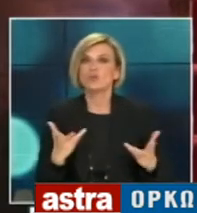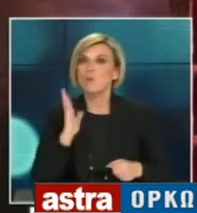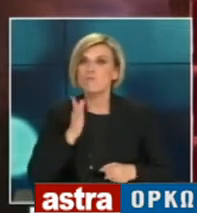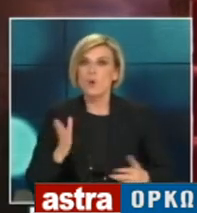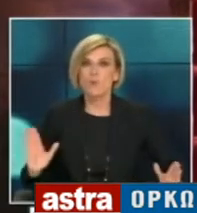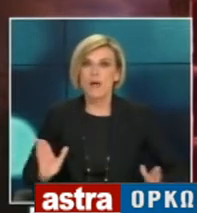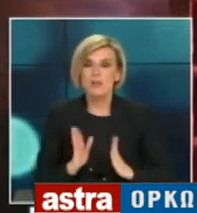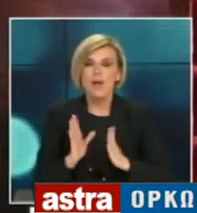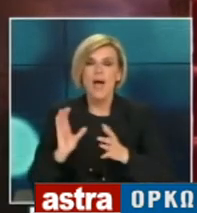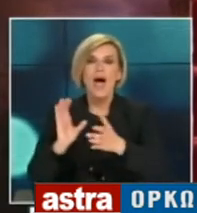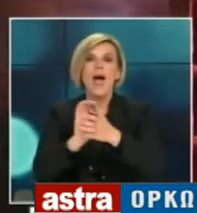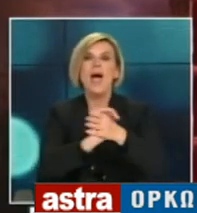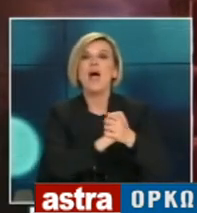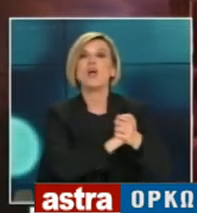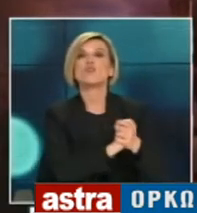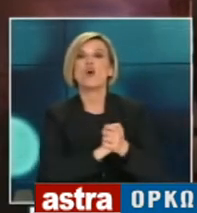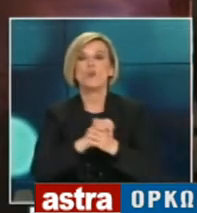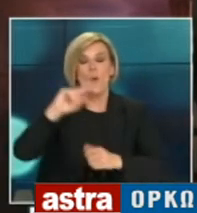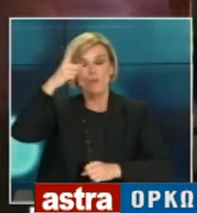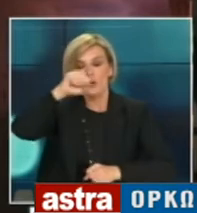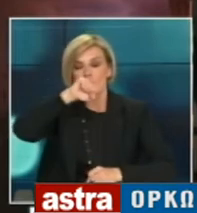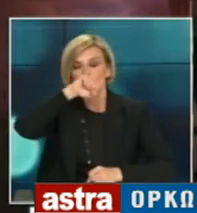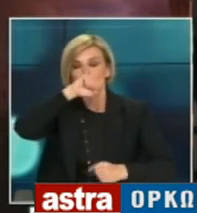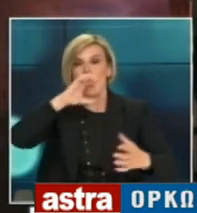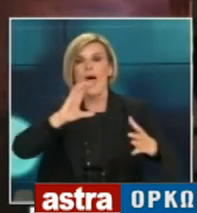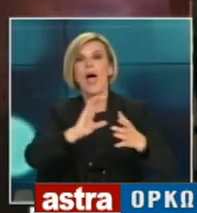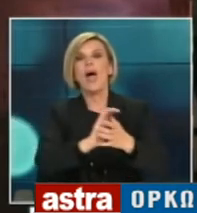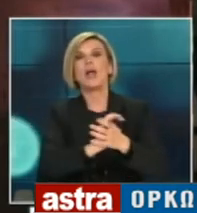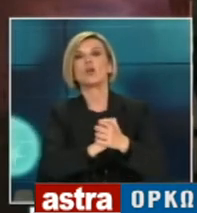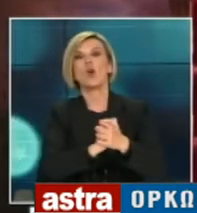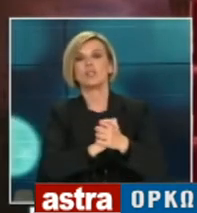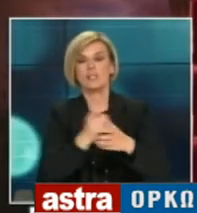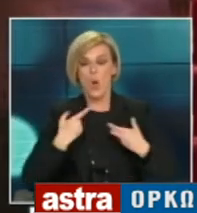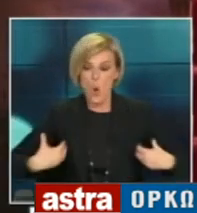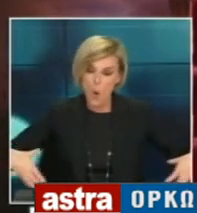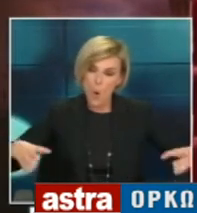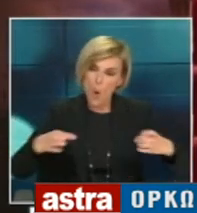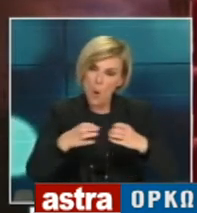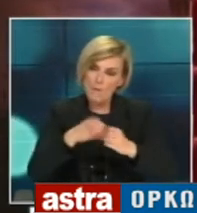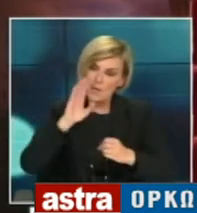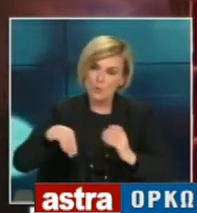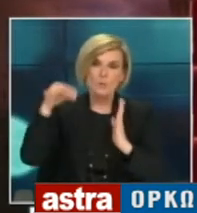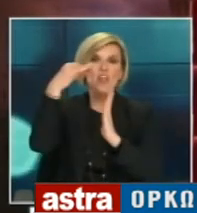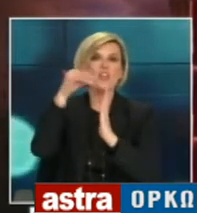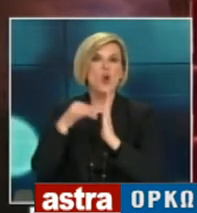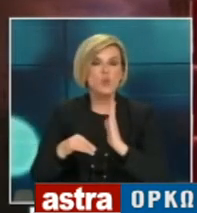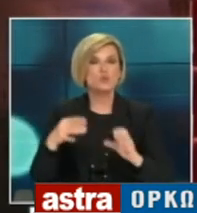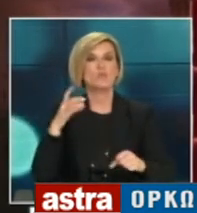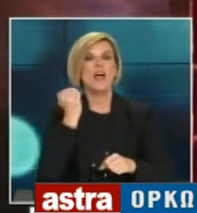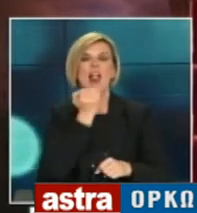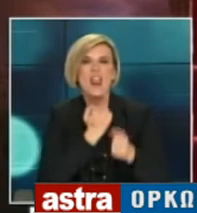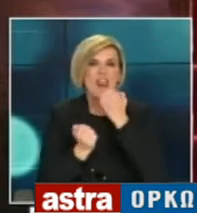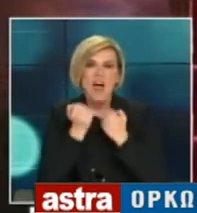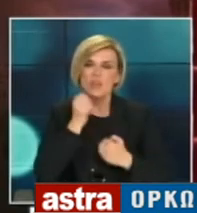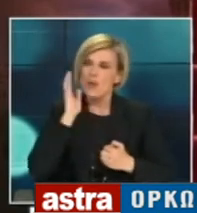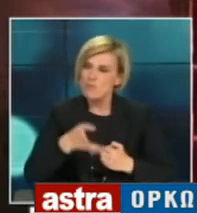κάνουμε θαυμαστά πράγματα, σπουδαία πράγματα όλοι μαζί. Μπορούμε να διορθώσουμε τα λάθη, μπορούμε να βρούμε θέσεις εργασίας, μπορούμε να διδάξουμε